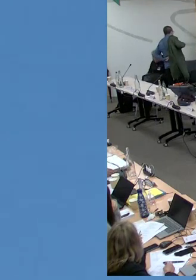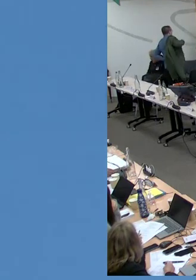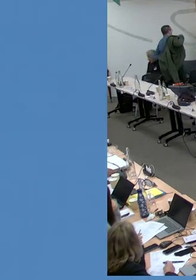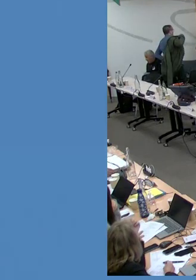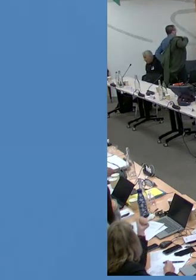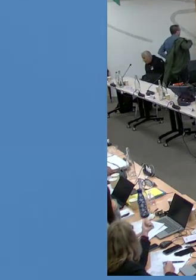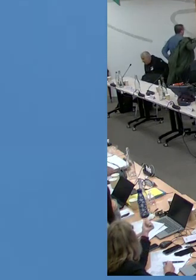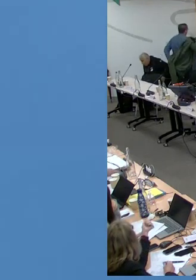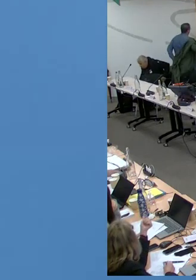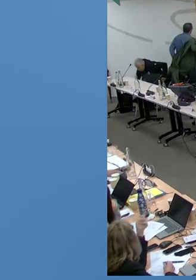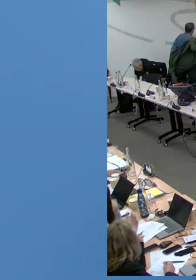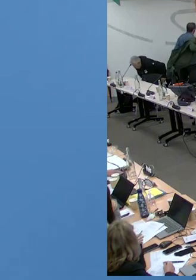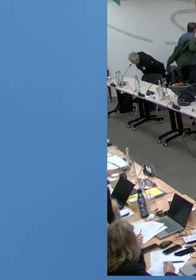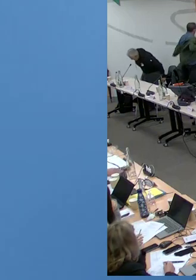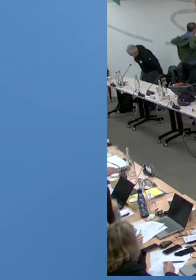vous